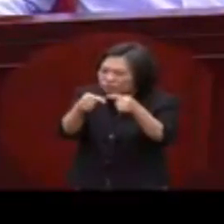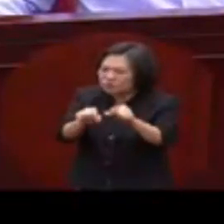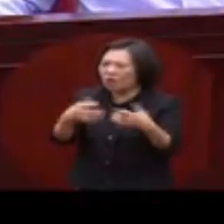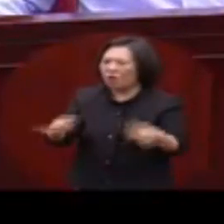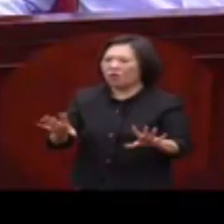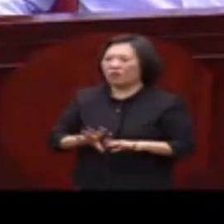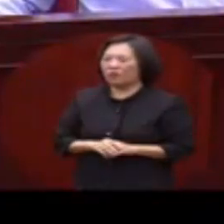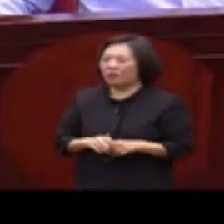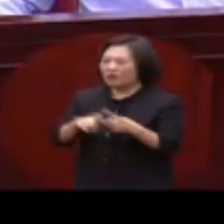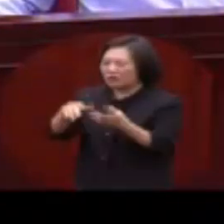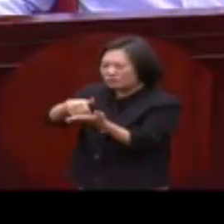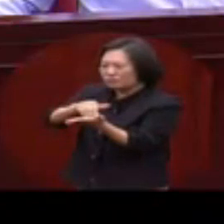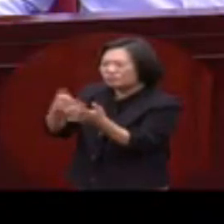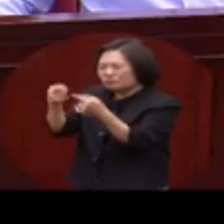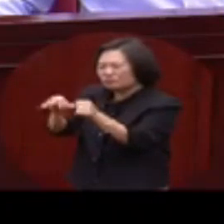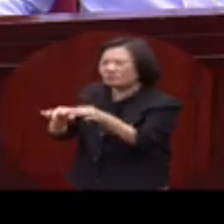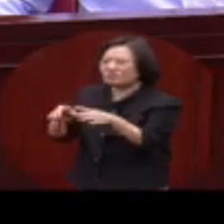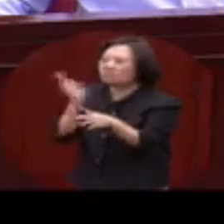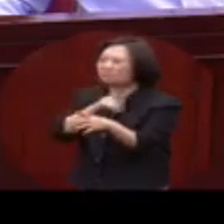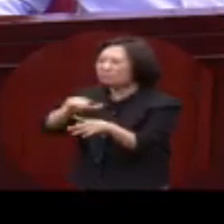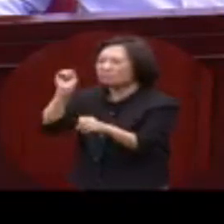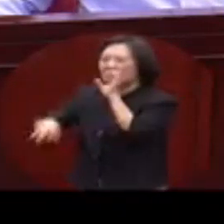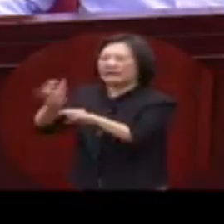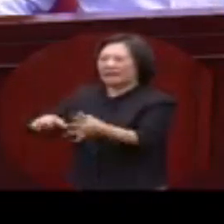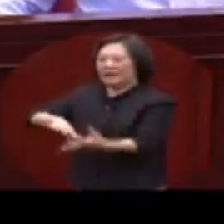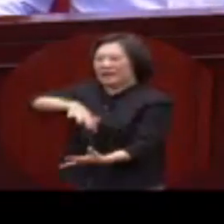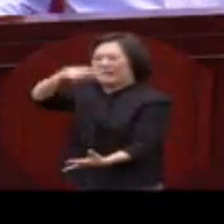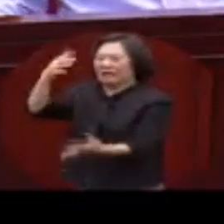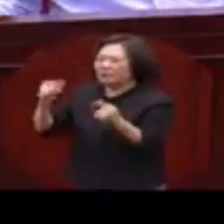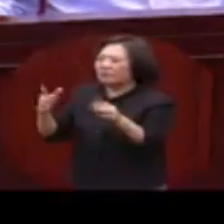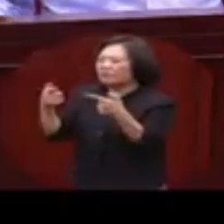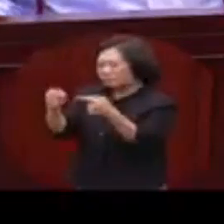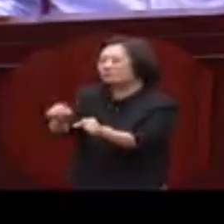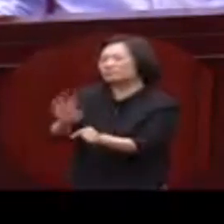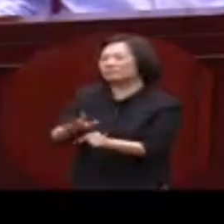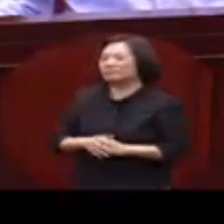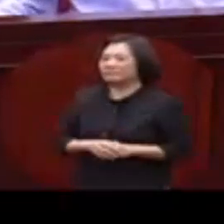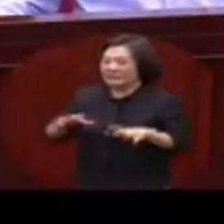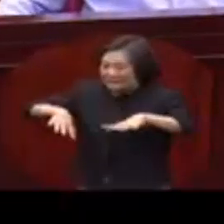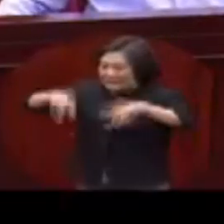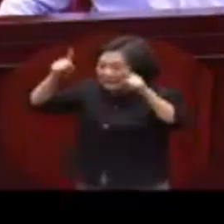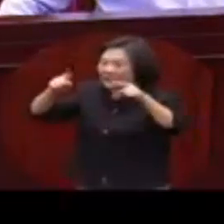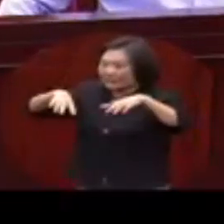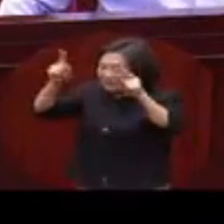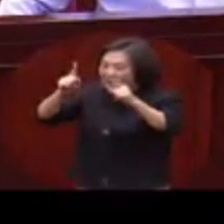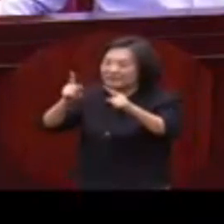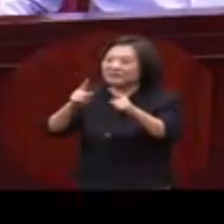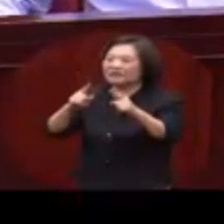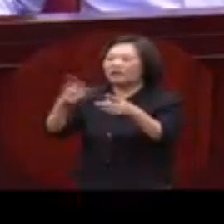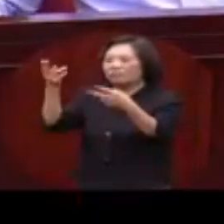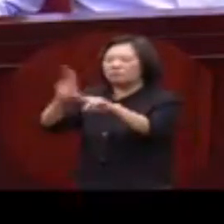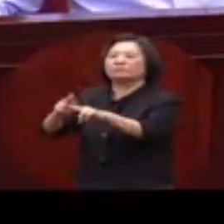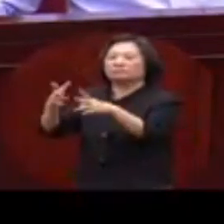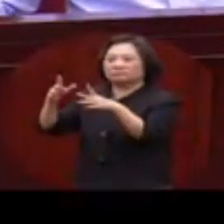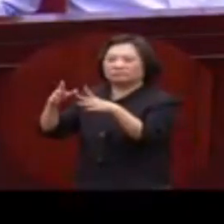的，然后那个塑胶的这个垃圾，你知道？塑胶容器的这个少掉66%，所以哈，源头减量是一个很重要的政策。所以我也